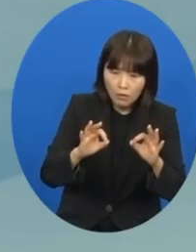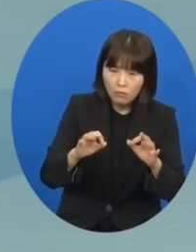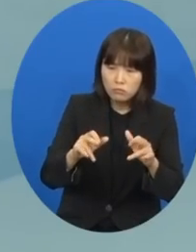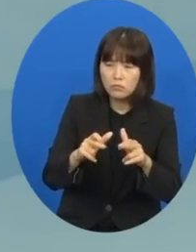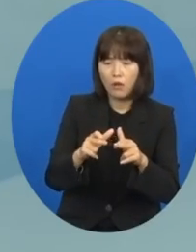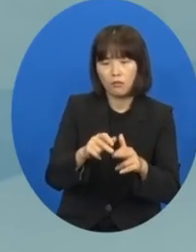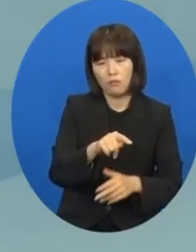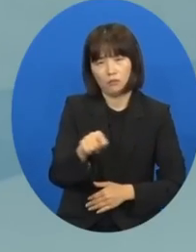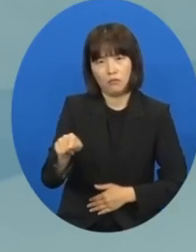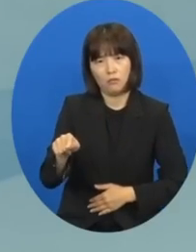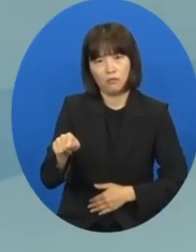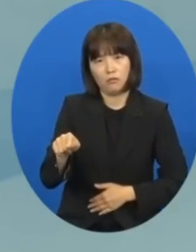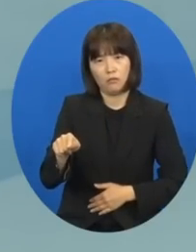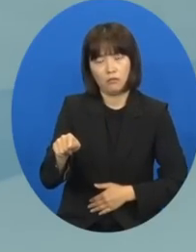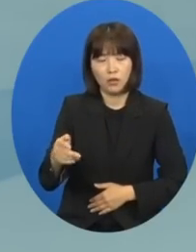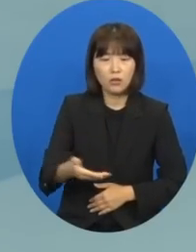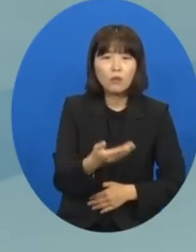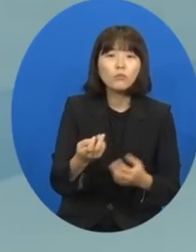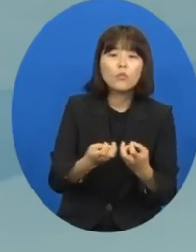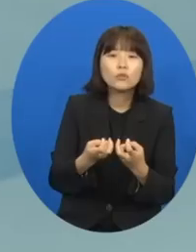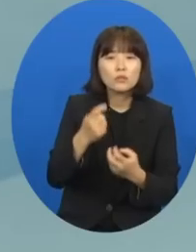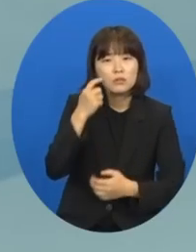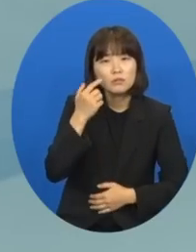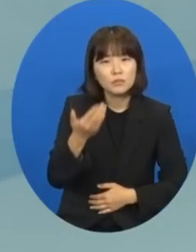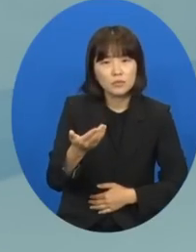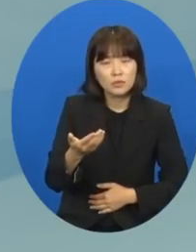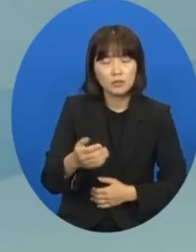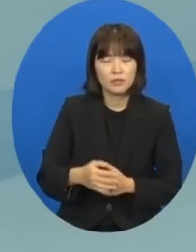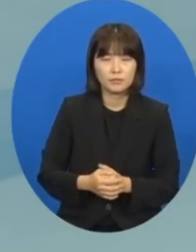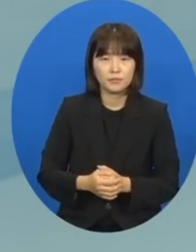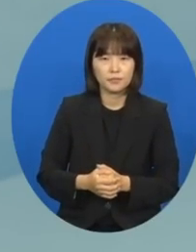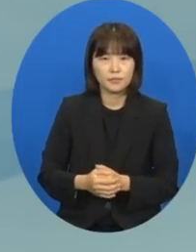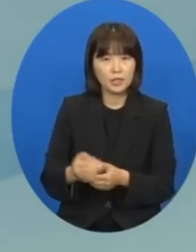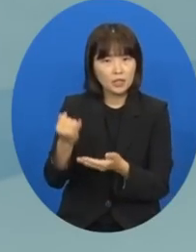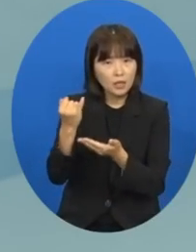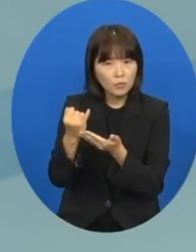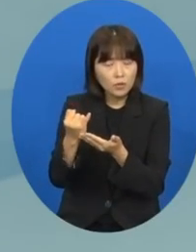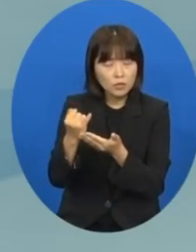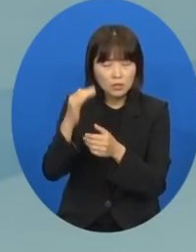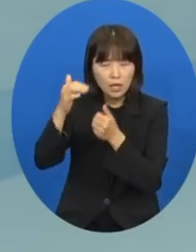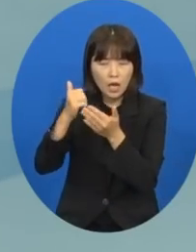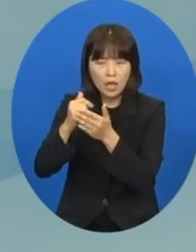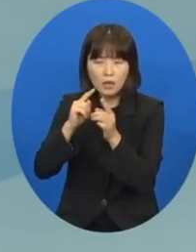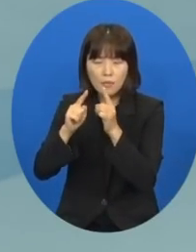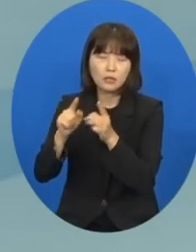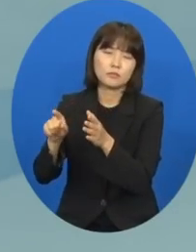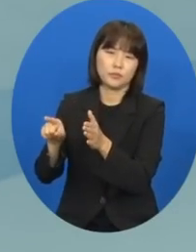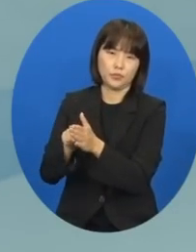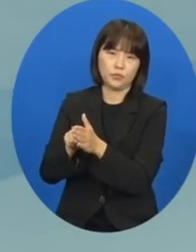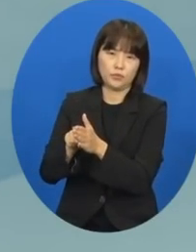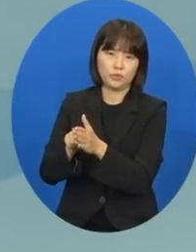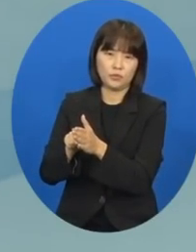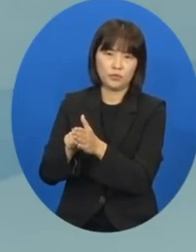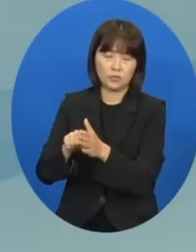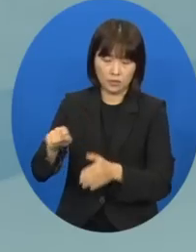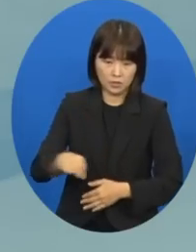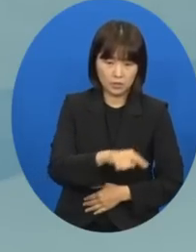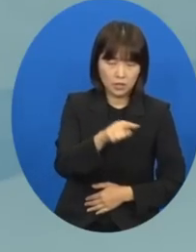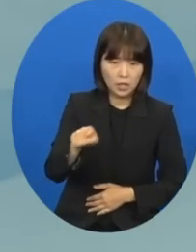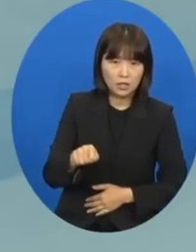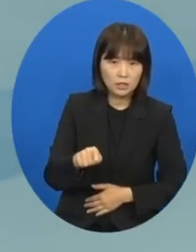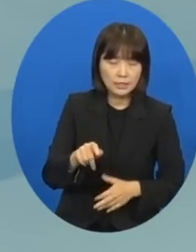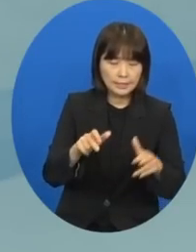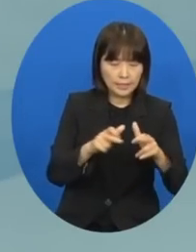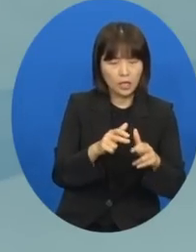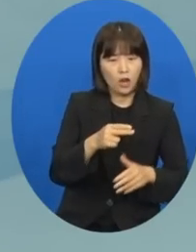거예요. 여러분 어떻게 하시겠습니까? 이 사모님이요, 말씀을 믿습니다. 이 아이들이 정상적인